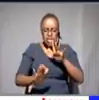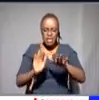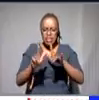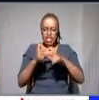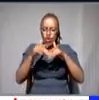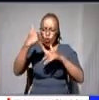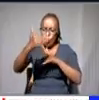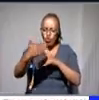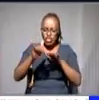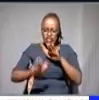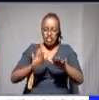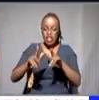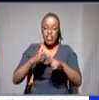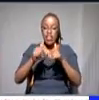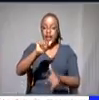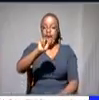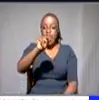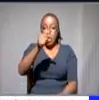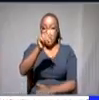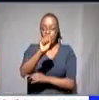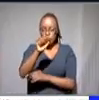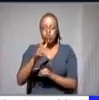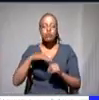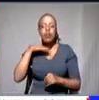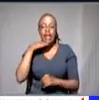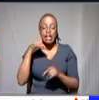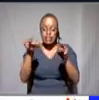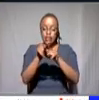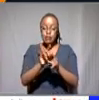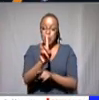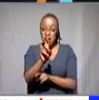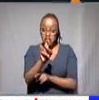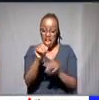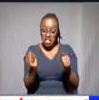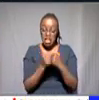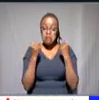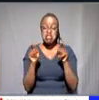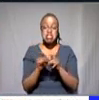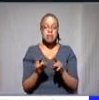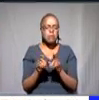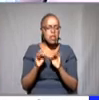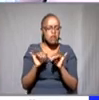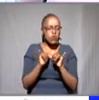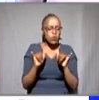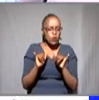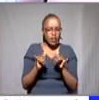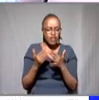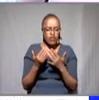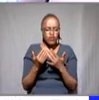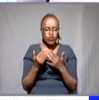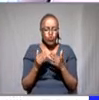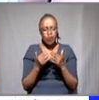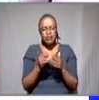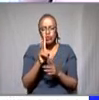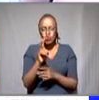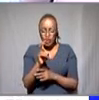rĩngĩ na rĩngĩ, thuraku icio ciothe nĩ igũkua. Ũguo nĩguo virus ĩno ĩkoragwo ĩhana onayo. Ũngĩthamba kwa ihinda rĩnyihĩire sekendi